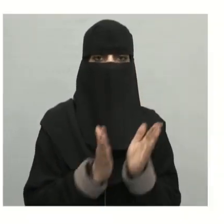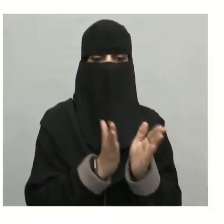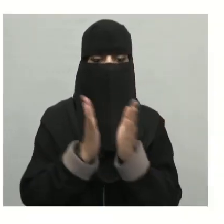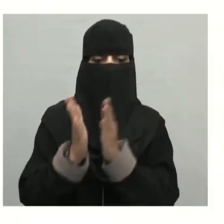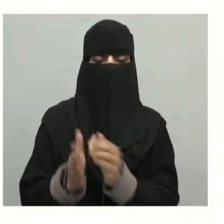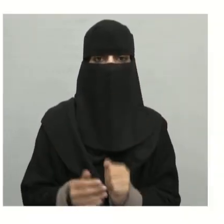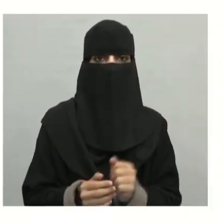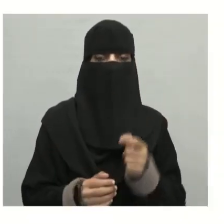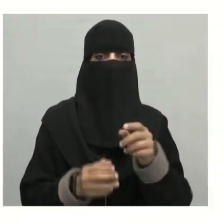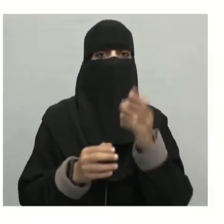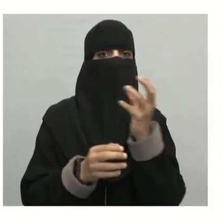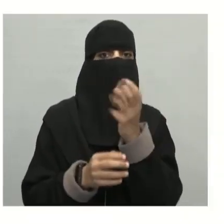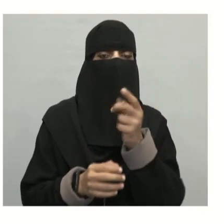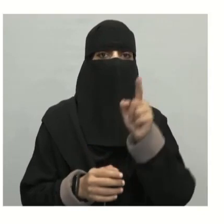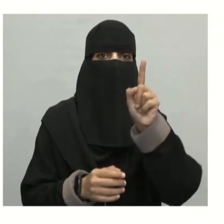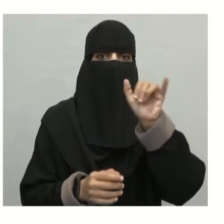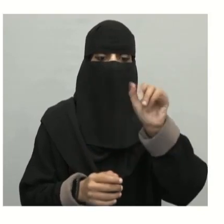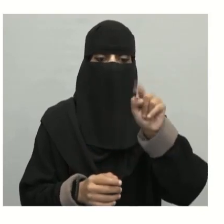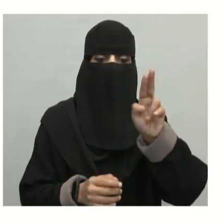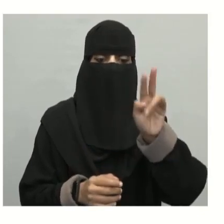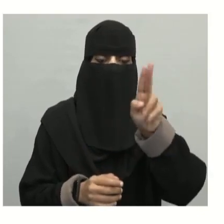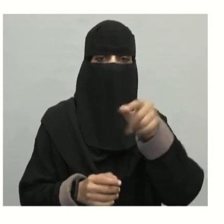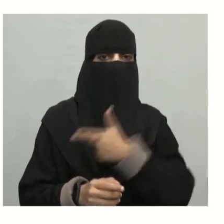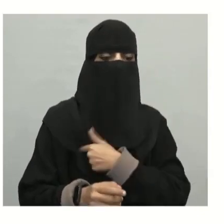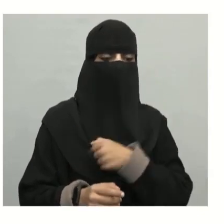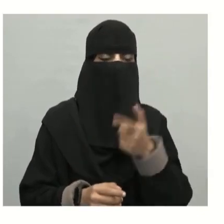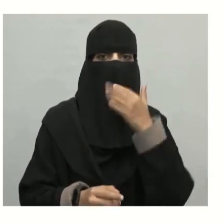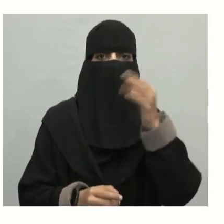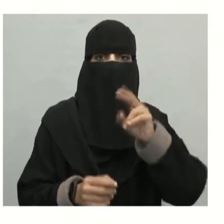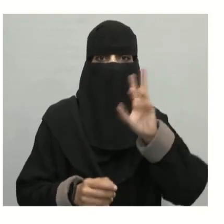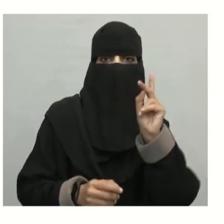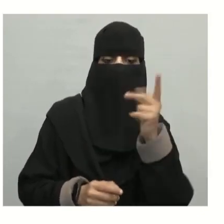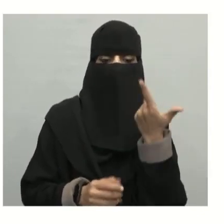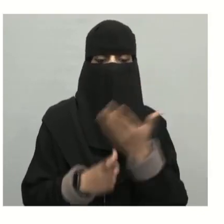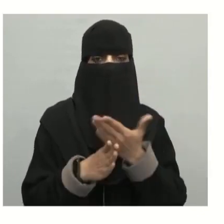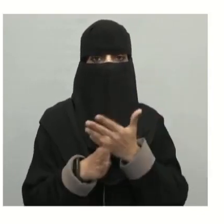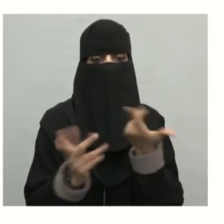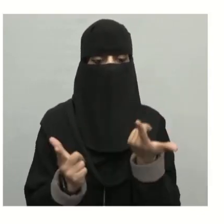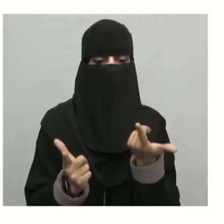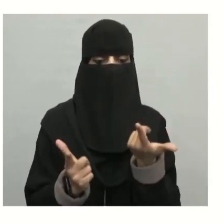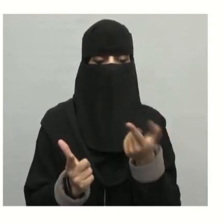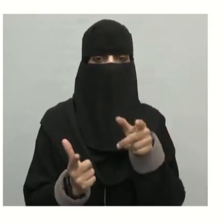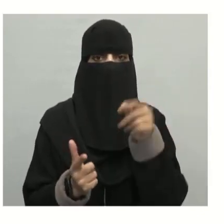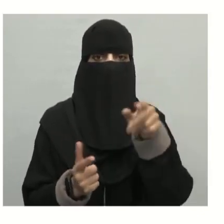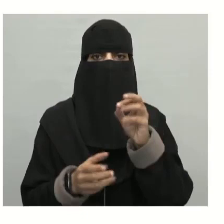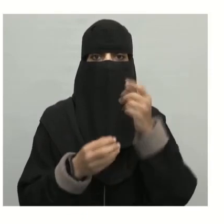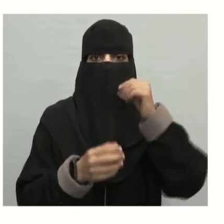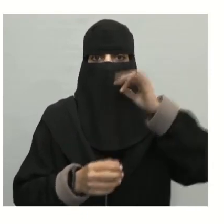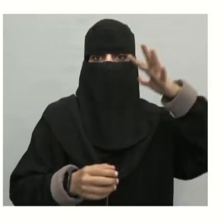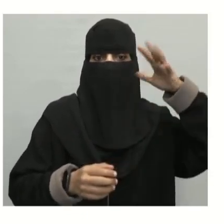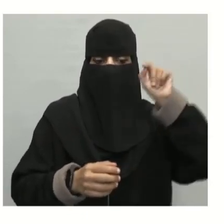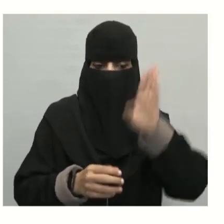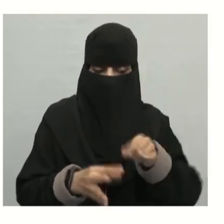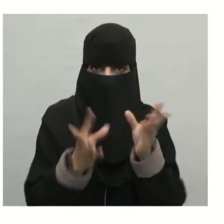معدن البيريت لماذا يسمى بالذهب الزائف لماذا يسمى بالذهب الزائف لان له لمعان